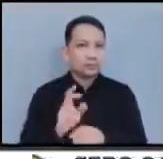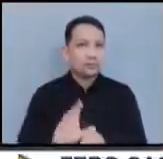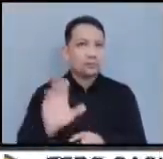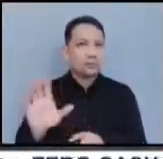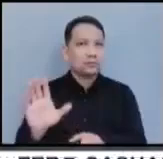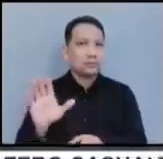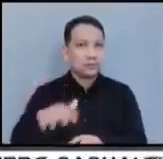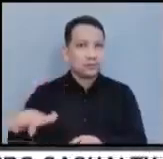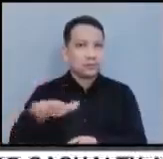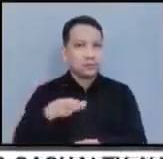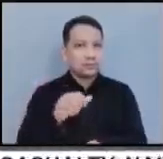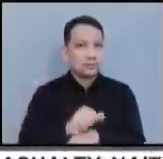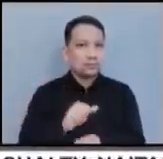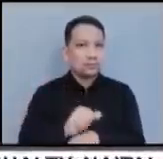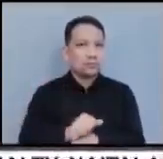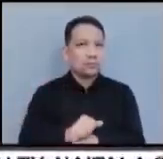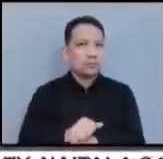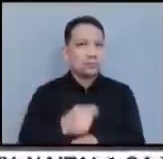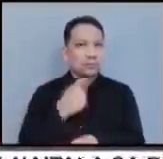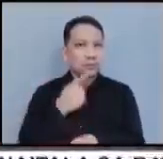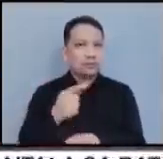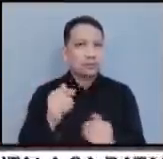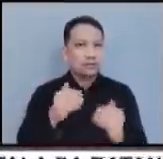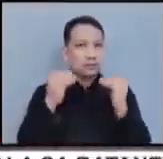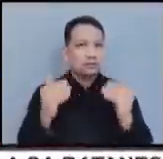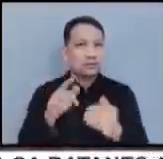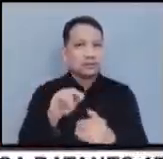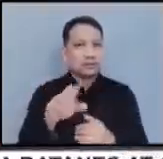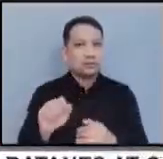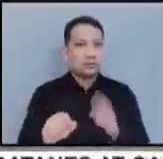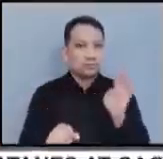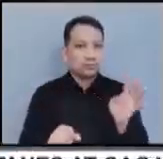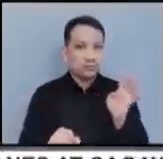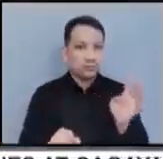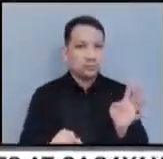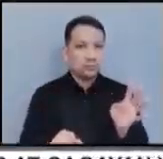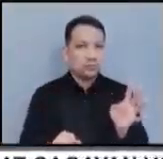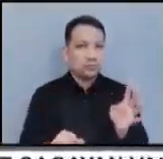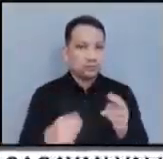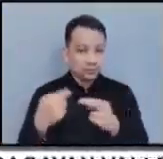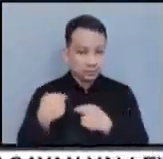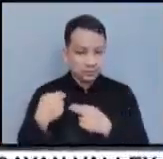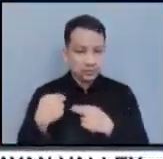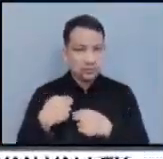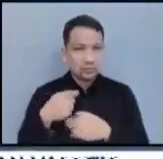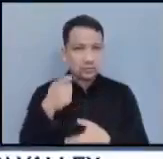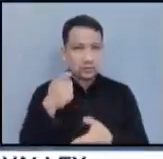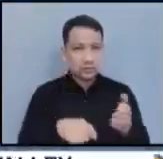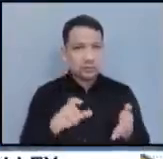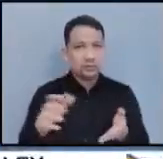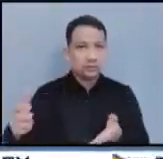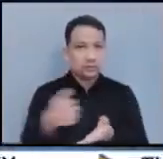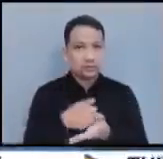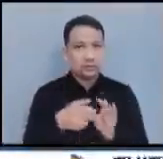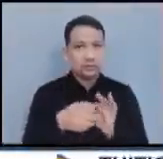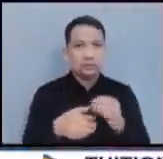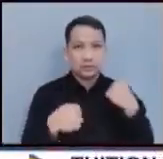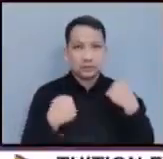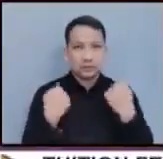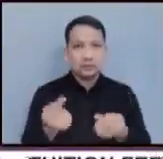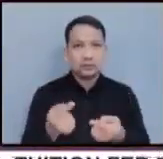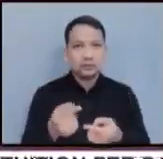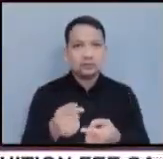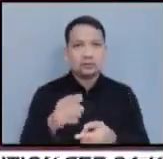kabuhayan. Magugunitang itinaas ng Lebanese authorities ang custom duties sa mga inangkat na produkto noong buwan ng Mayo.